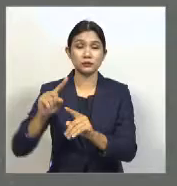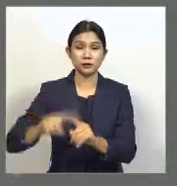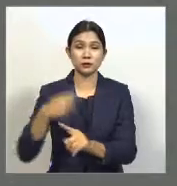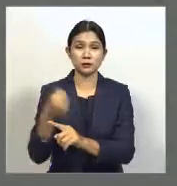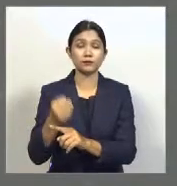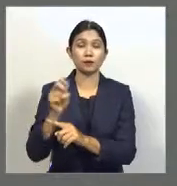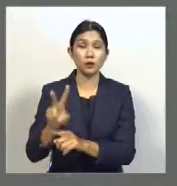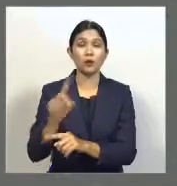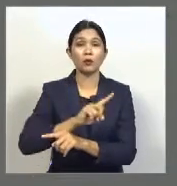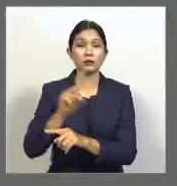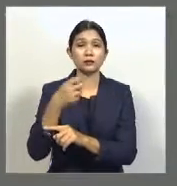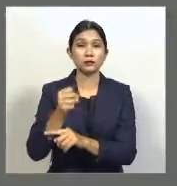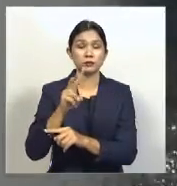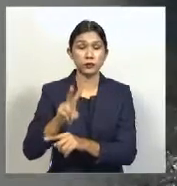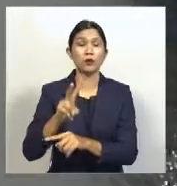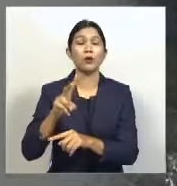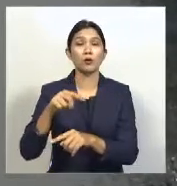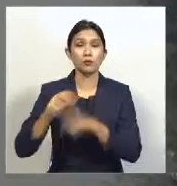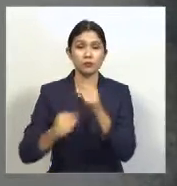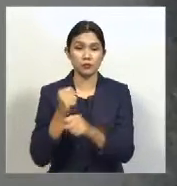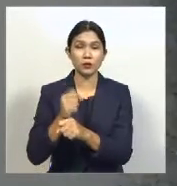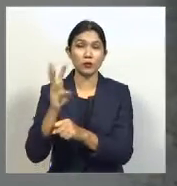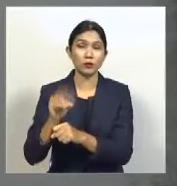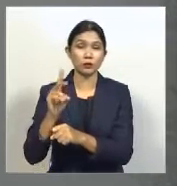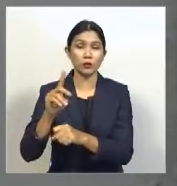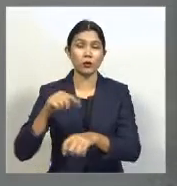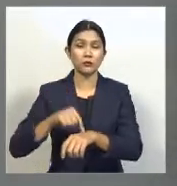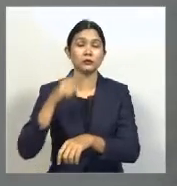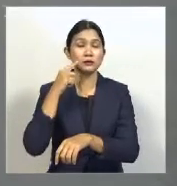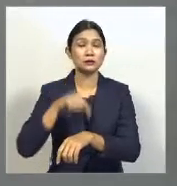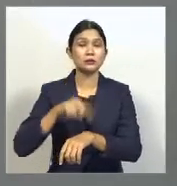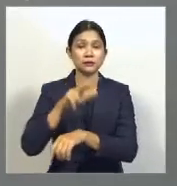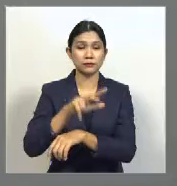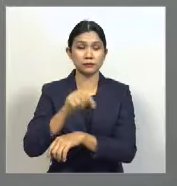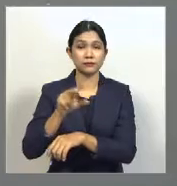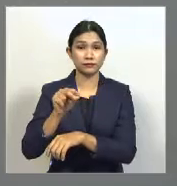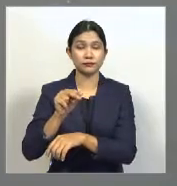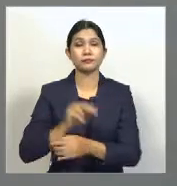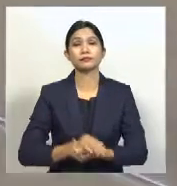ม2562เวลา 15:30 นาที